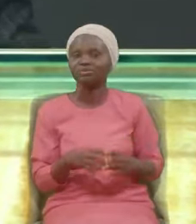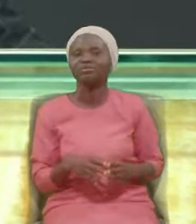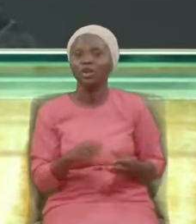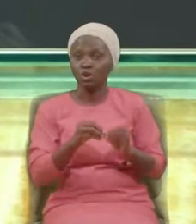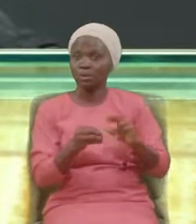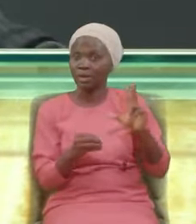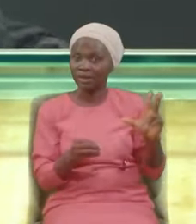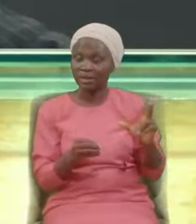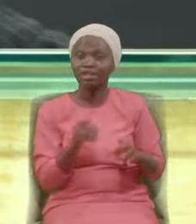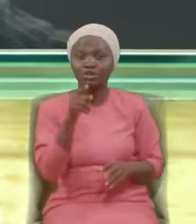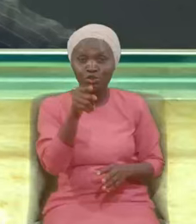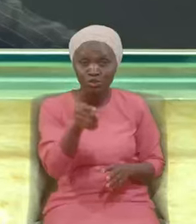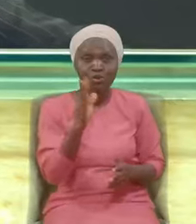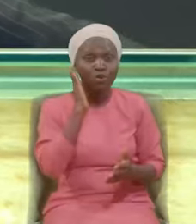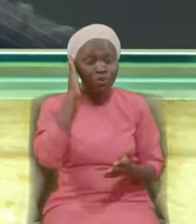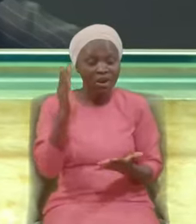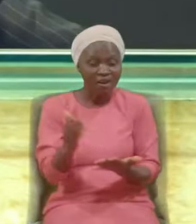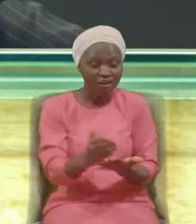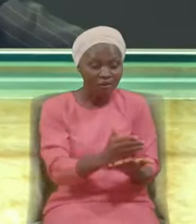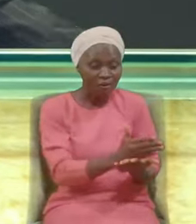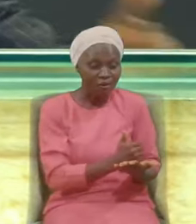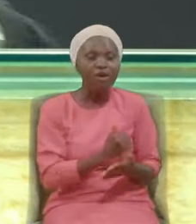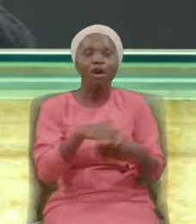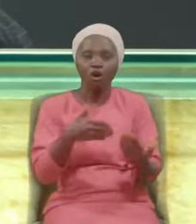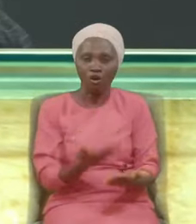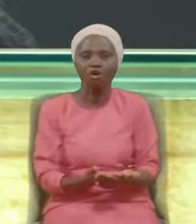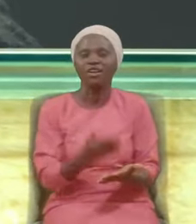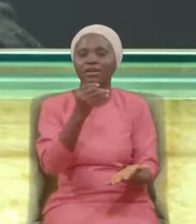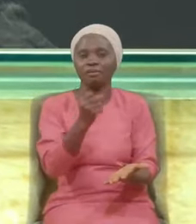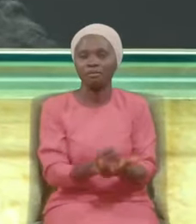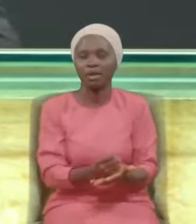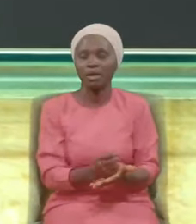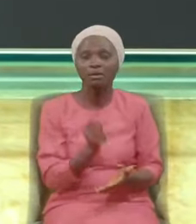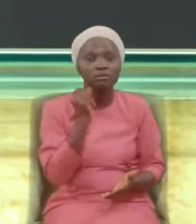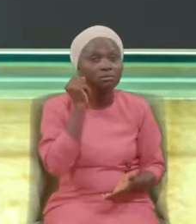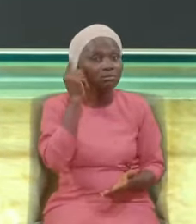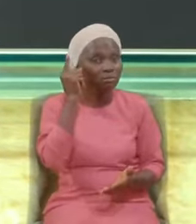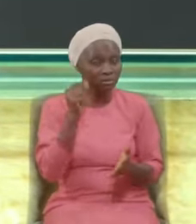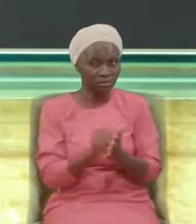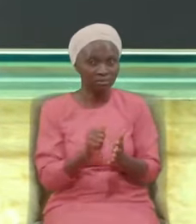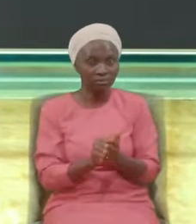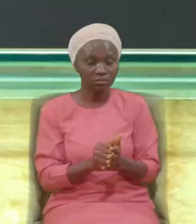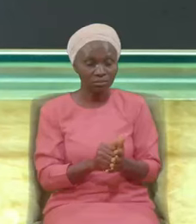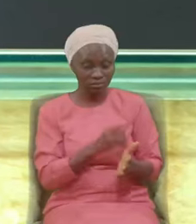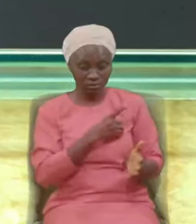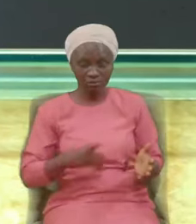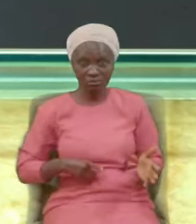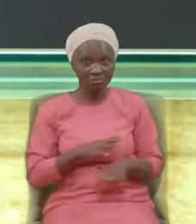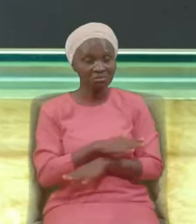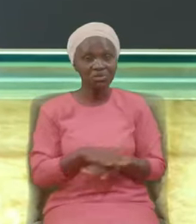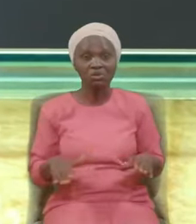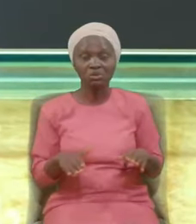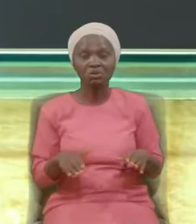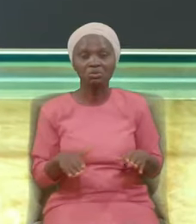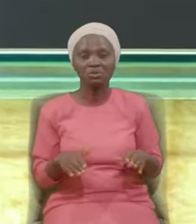Et trois, il a dit que tu vas tout délivrer. Comprenez. Alors, n'est pas arrêté les